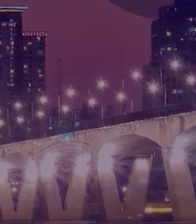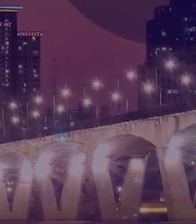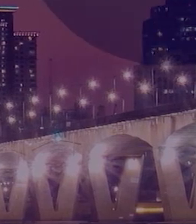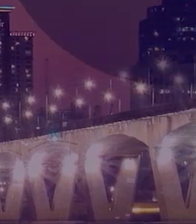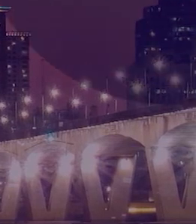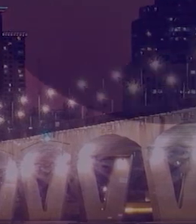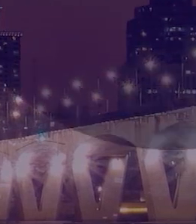있니다